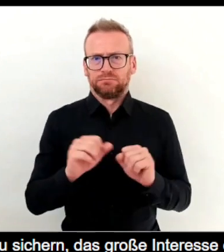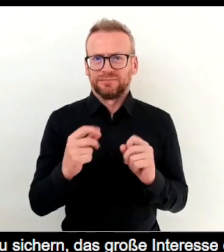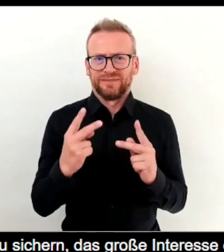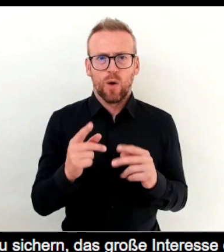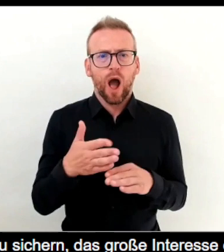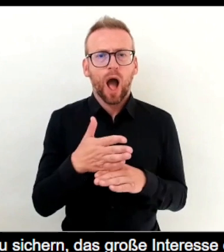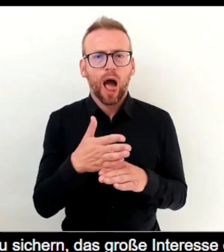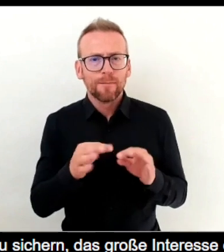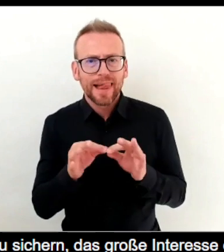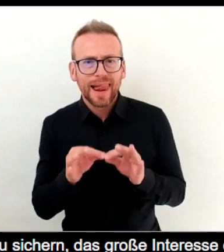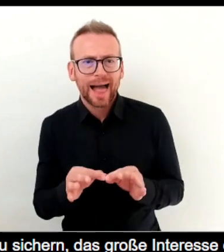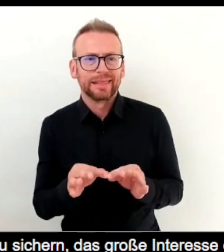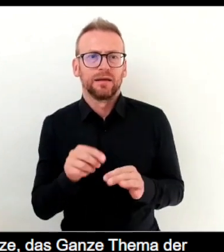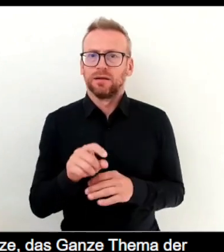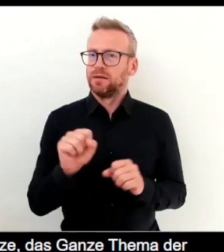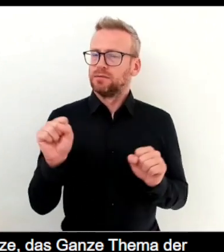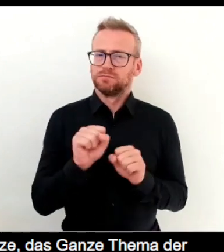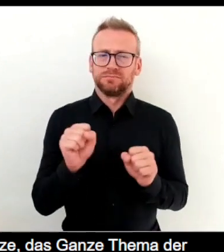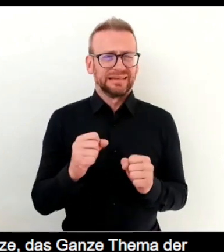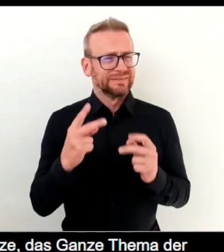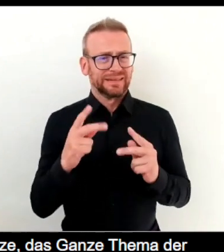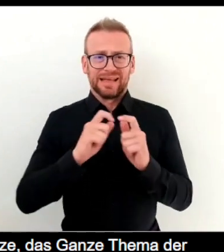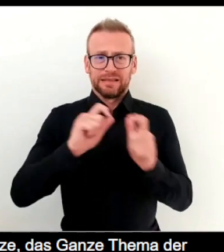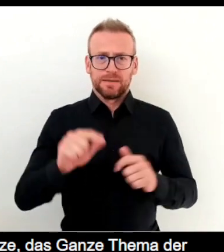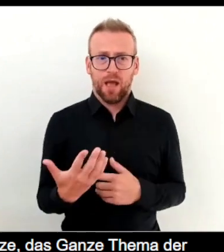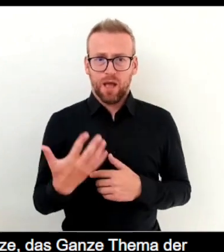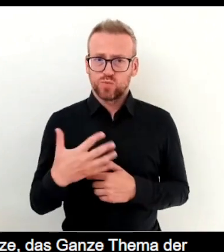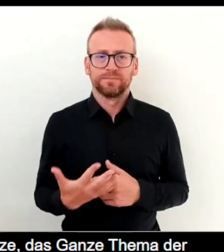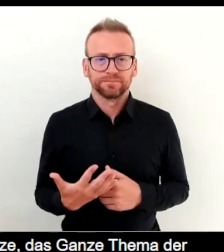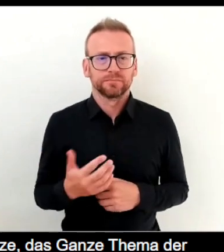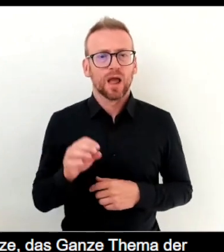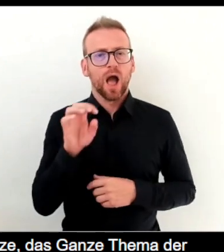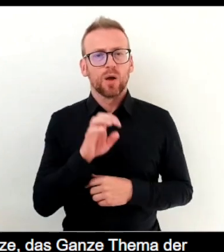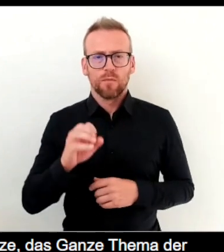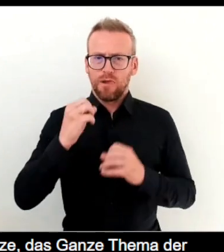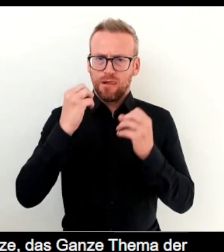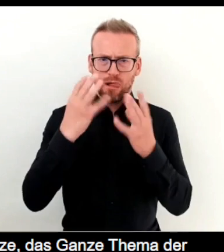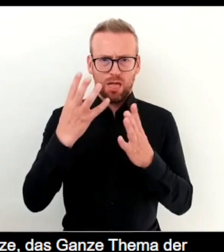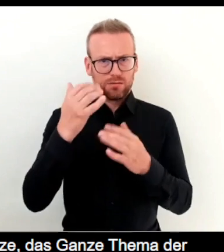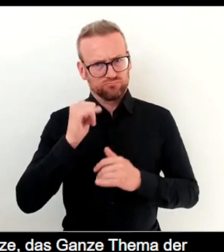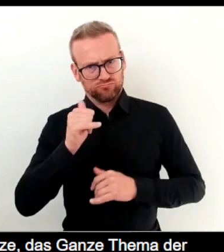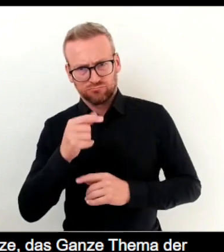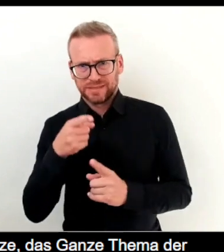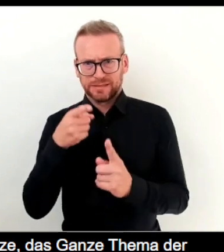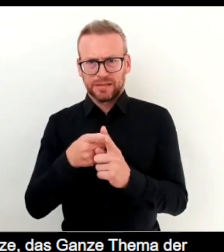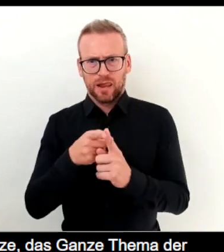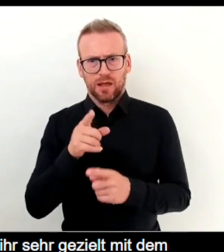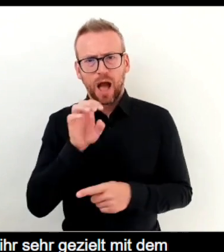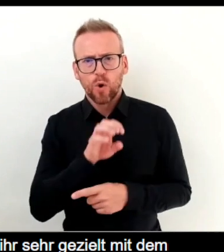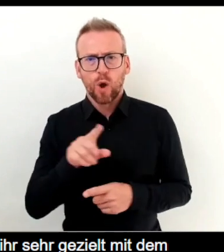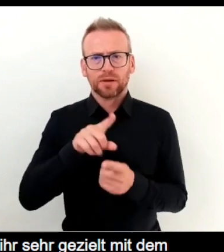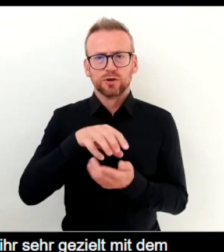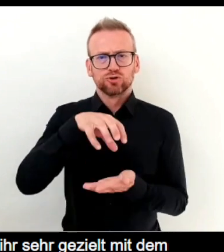um Migration zu managen. Und das geht von Fragen der Westbalkanroute bis hin zu Fragen der